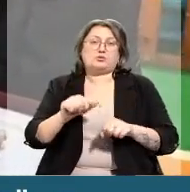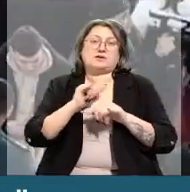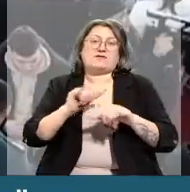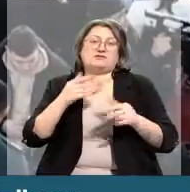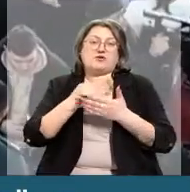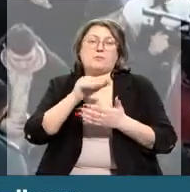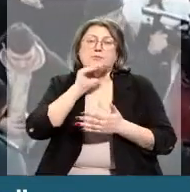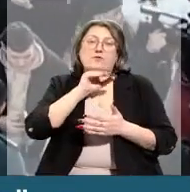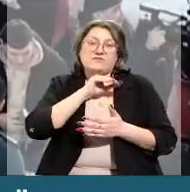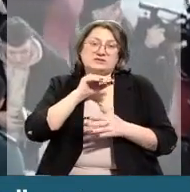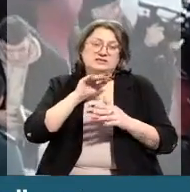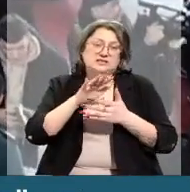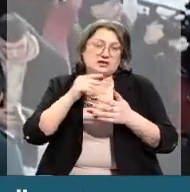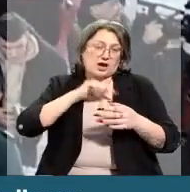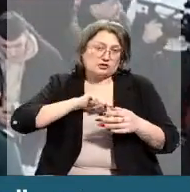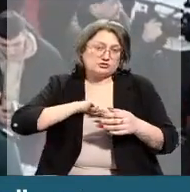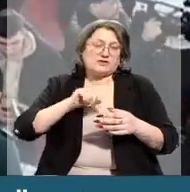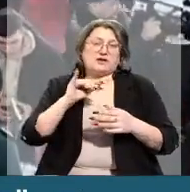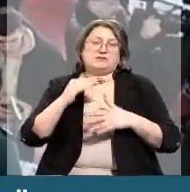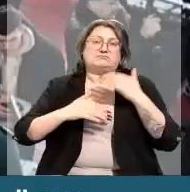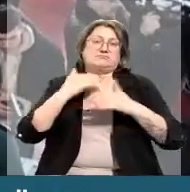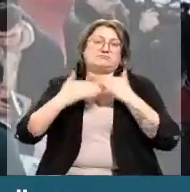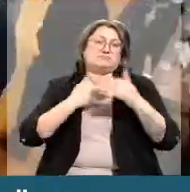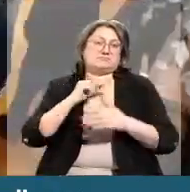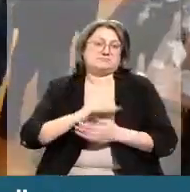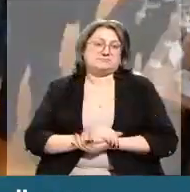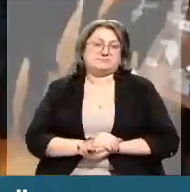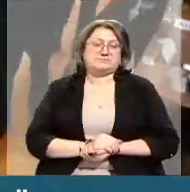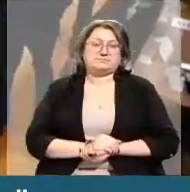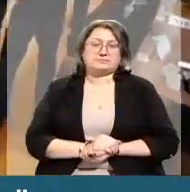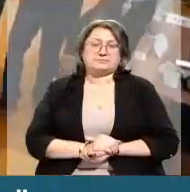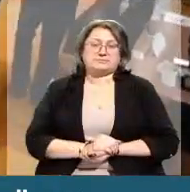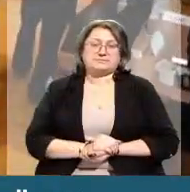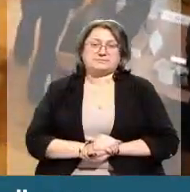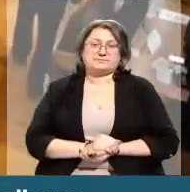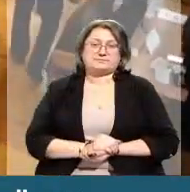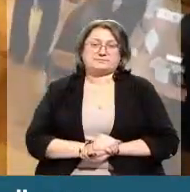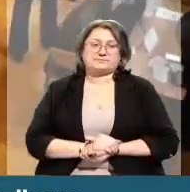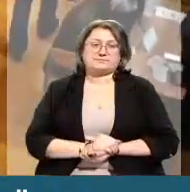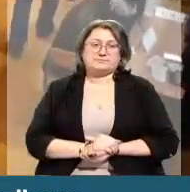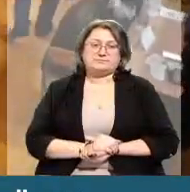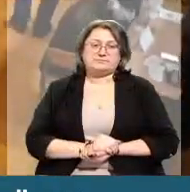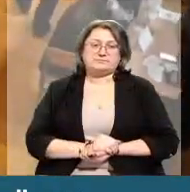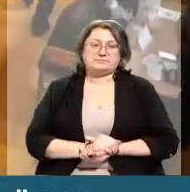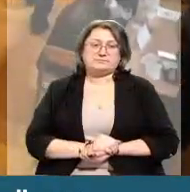свои профессиональные качества и в дальнейшем подниматься по карьерной лестнице. Алмажан Аманкельдинова, Олег Сытник, телеканал Кустанай.